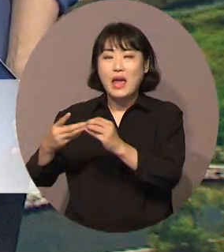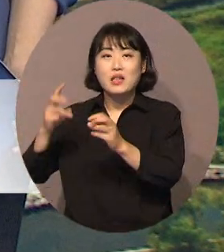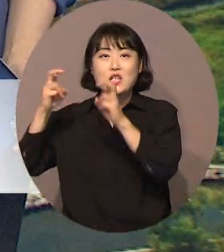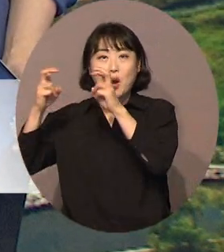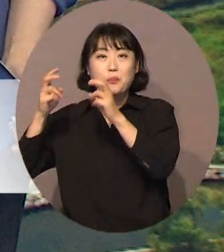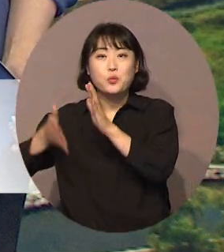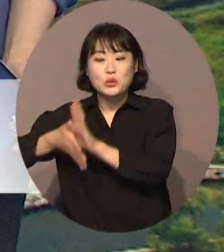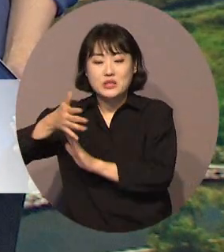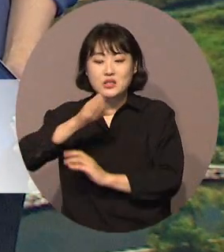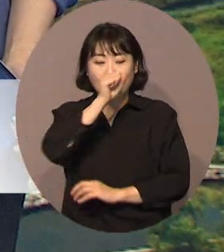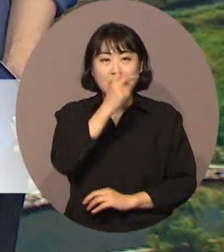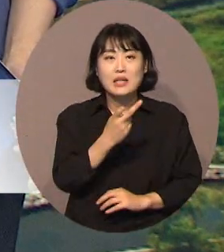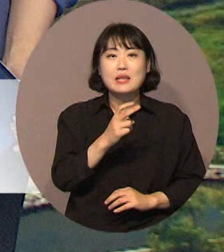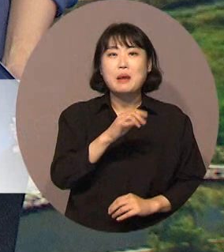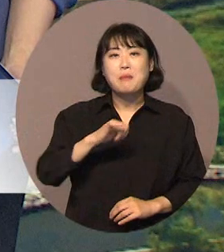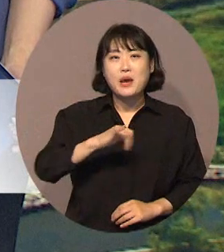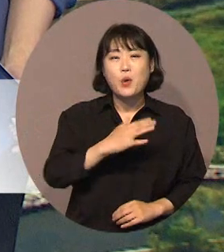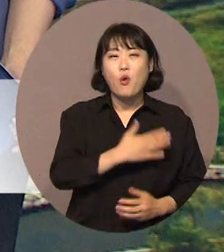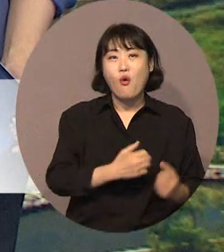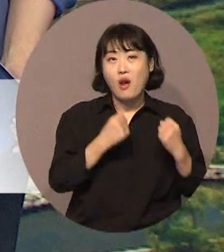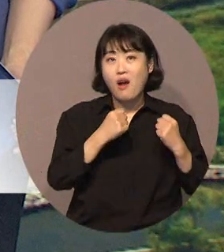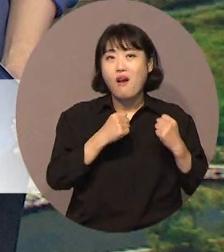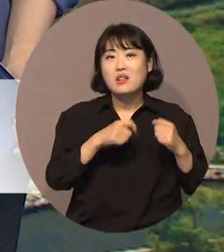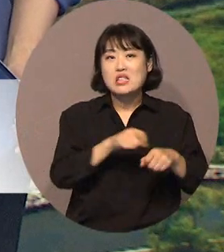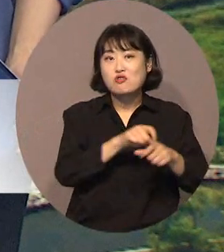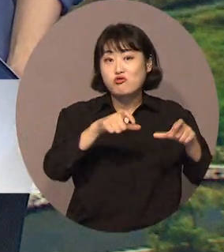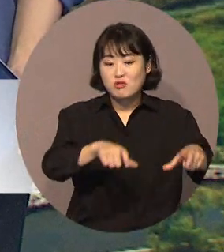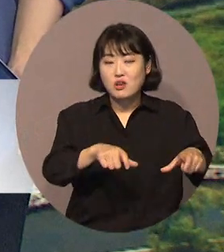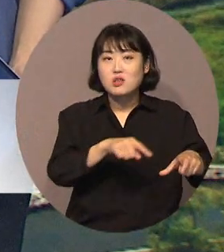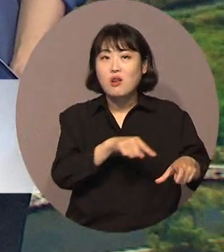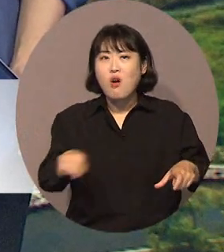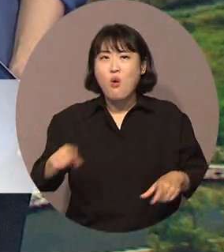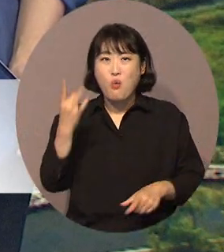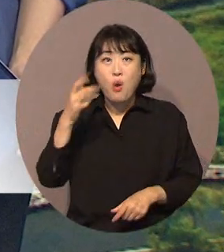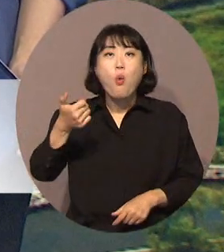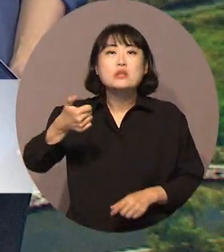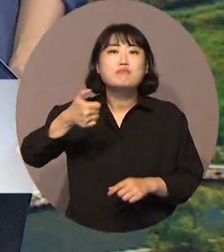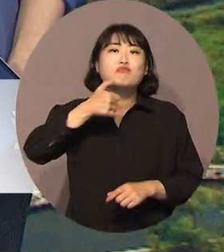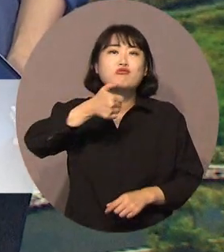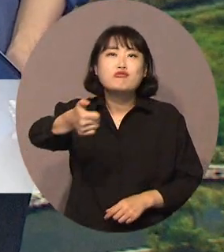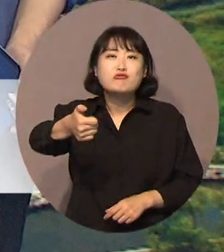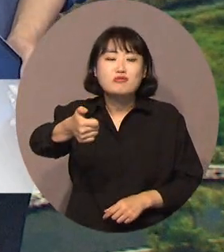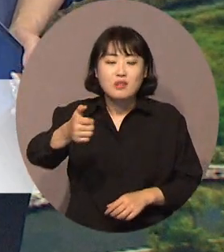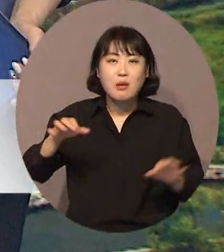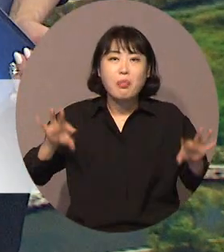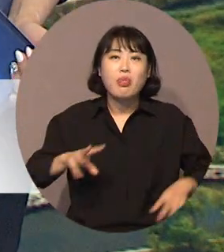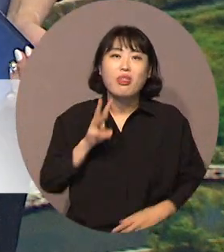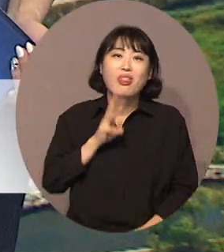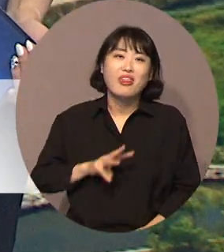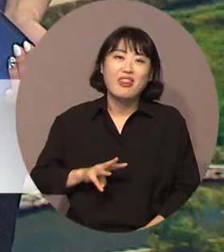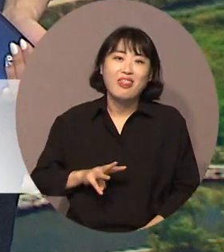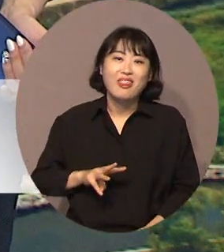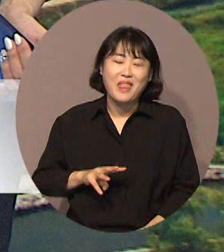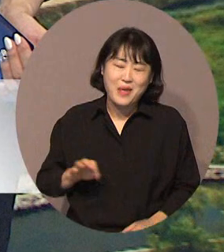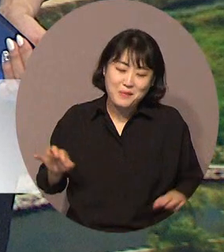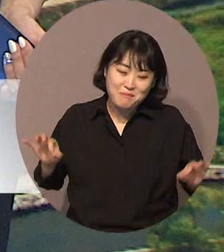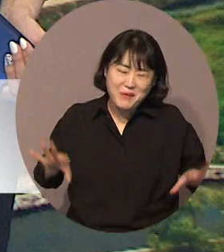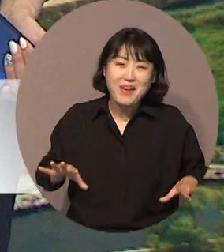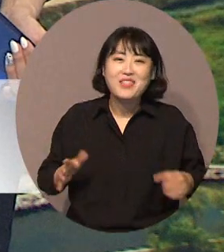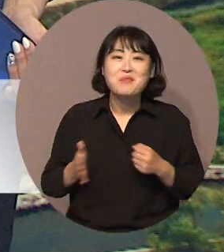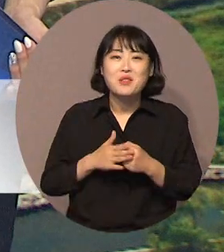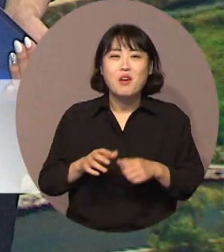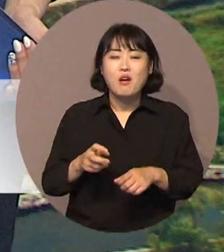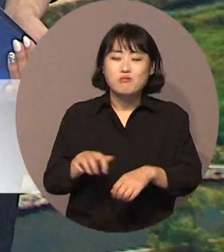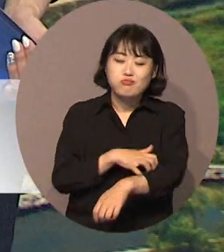기업도시에서 서산 바이오웰빙특구까지 50분 걸리던 길을 3분만에 갈 수 있게 돼서 교통불편